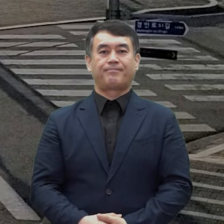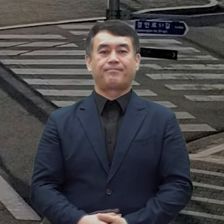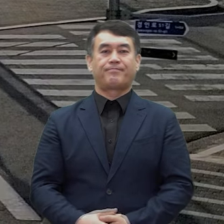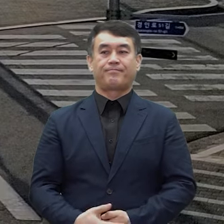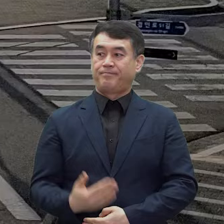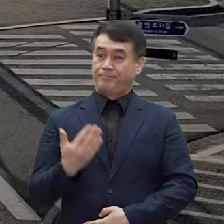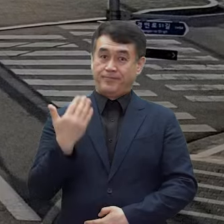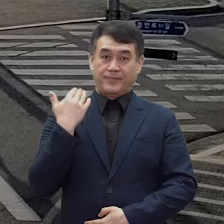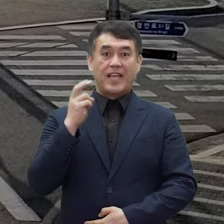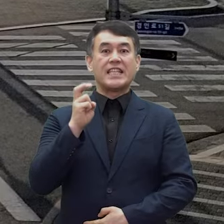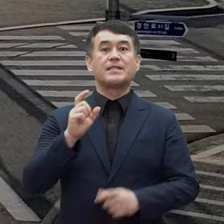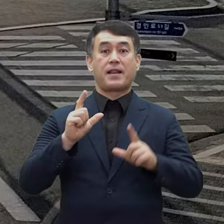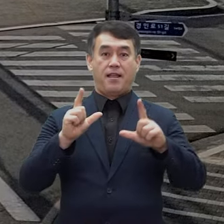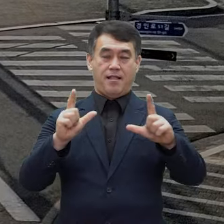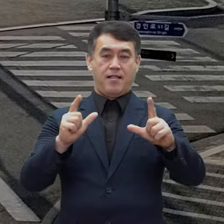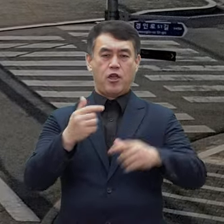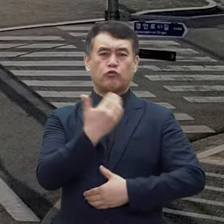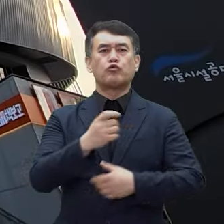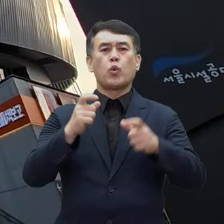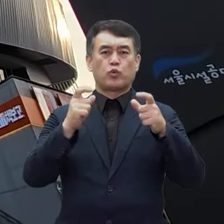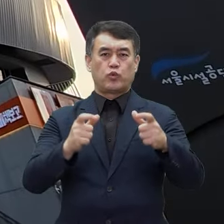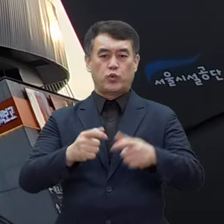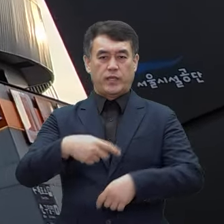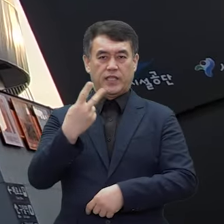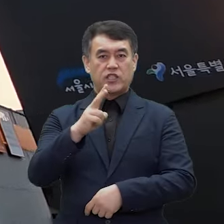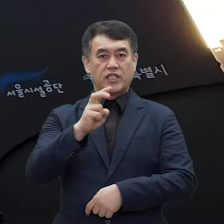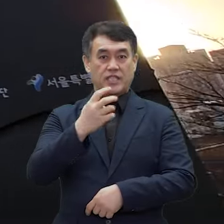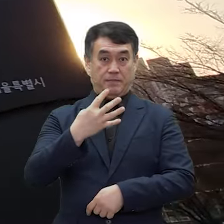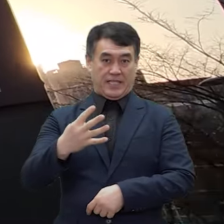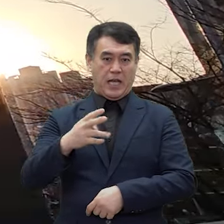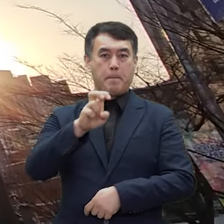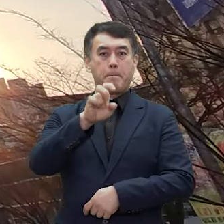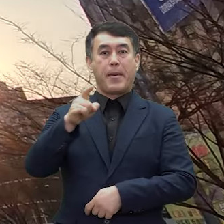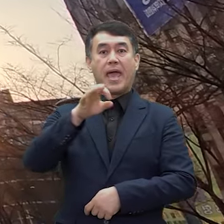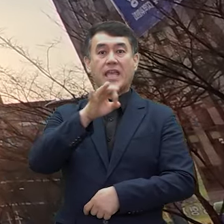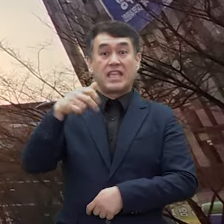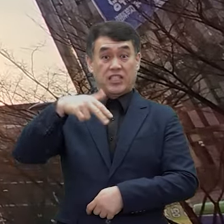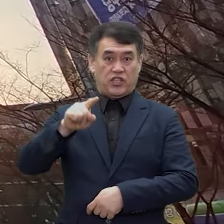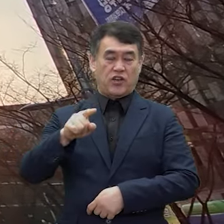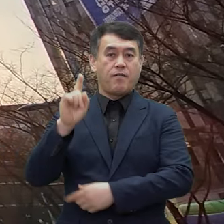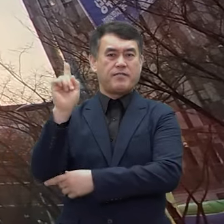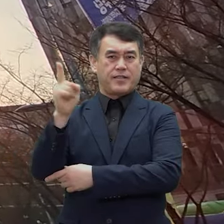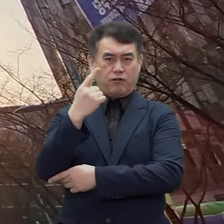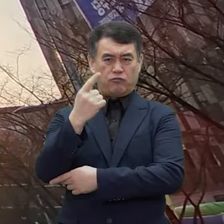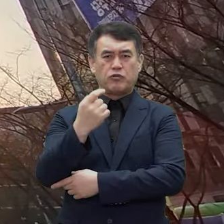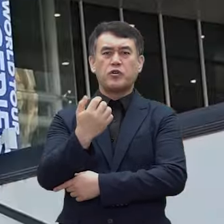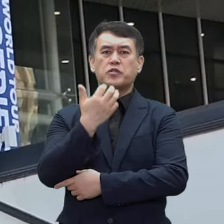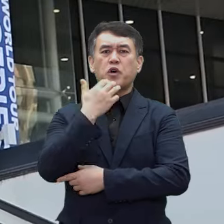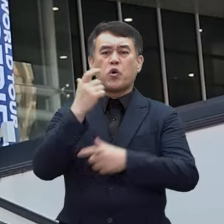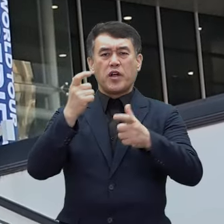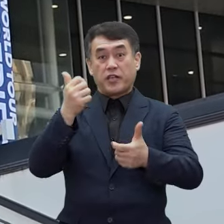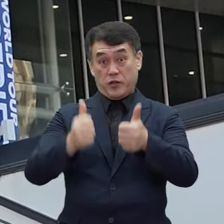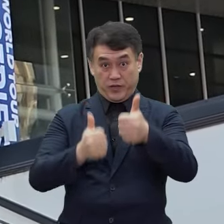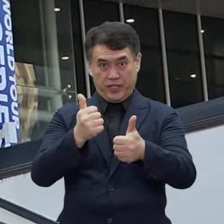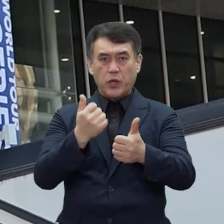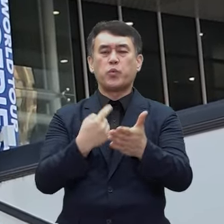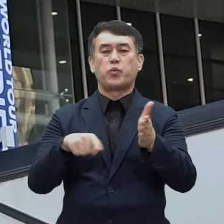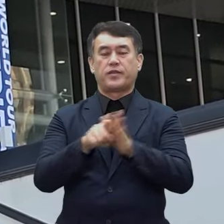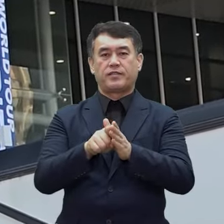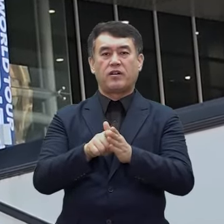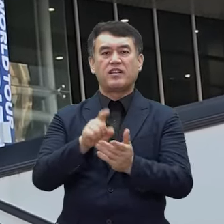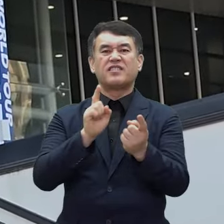알아보겠습니다 지난 21일 구로구가 2024 메이저 리그 월드 투어 서울 시리즈를 대비해 현장